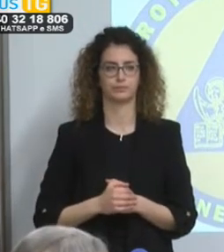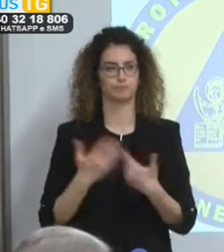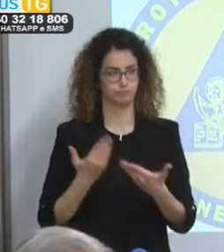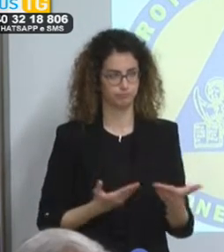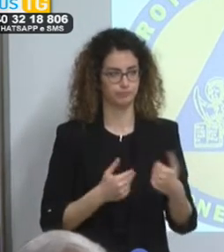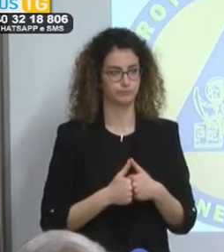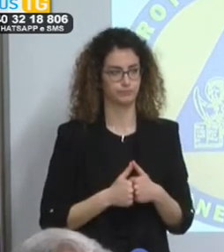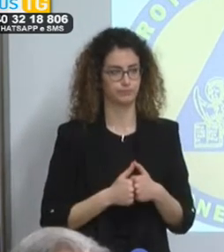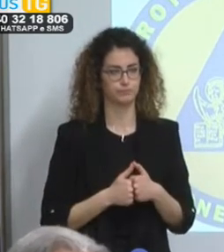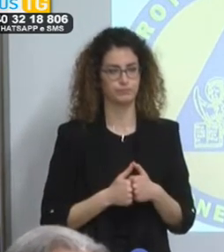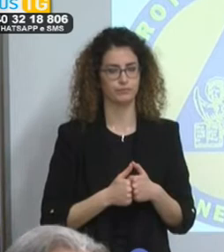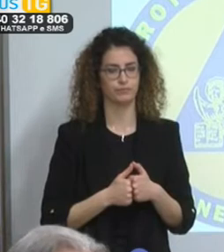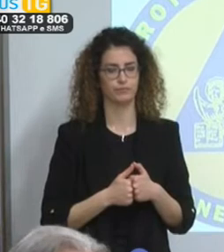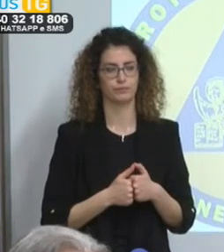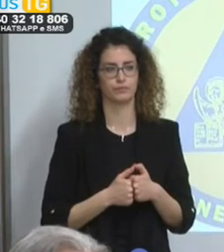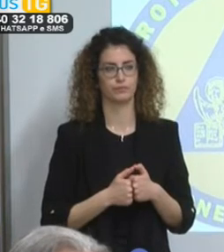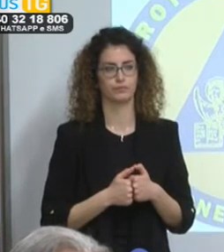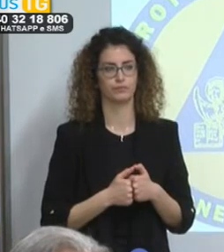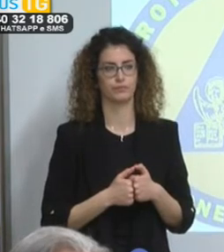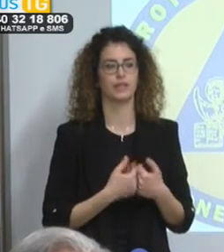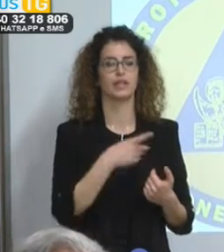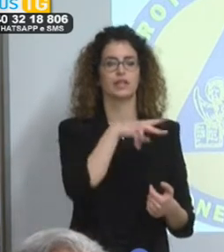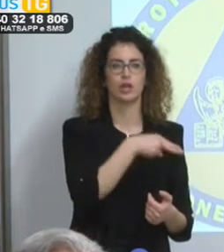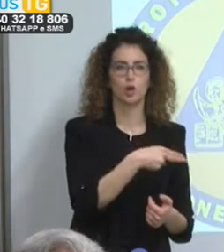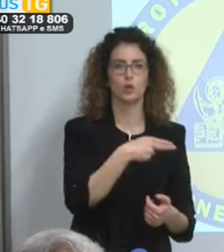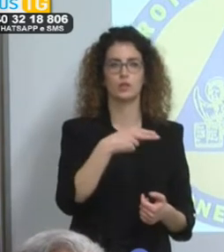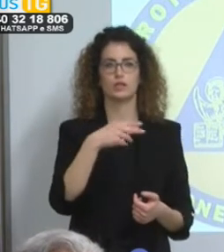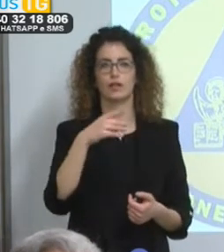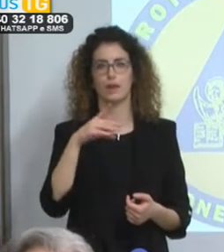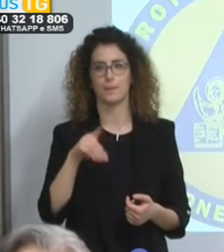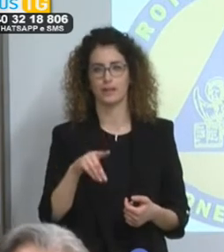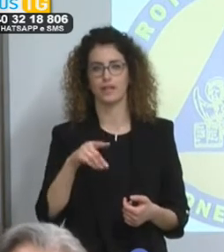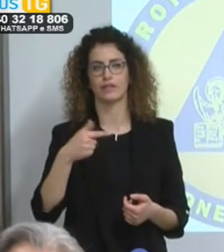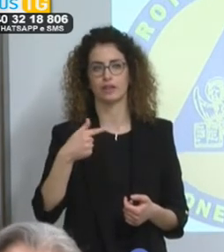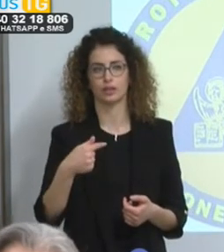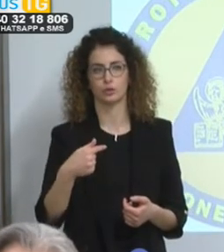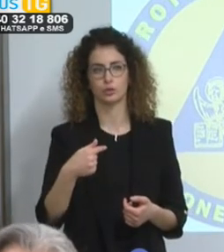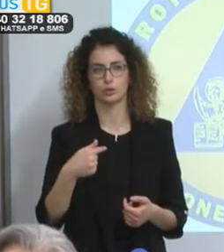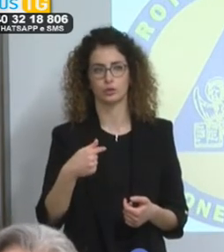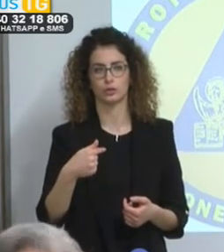Prego, sto Marco. Allora, Nicolussi, Pederiva, Tosatto,